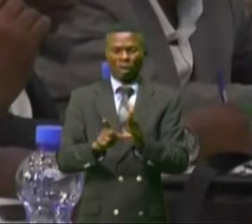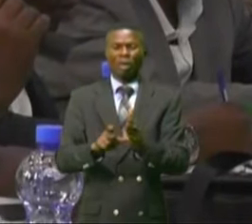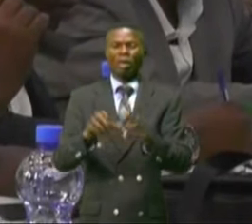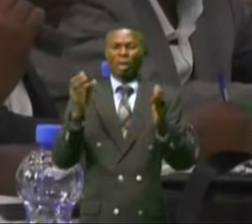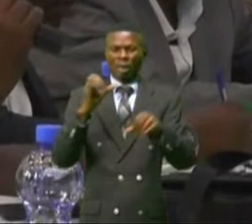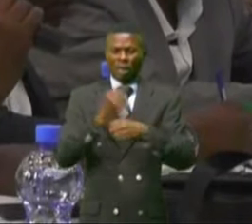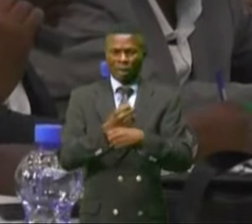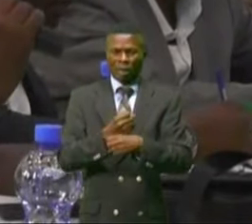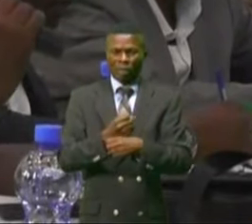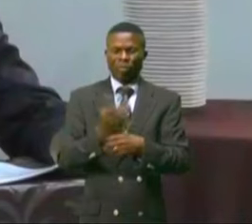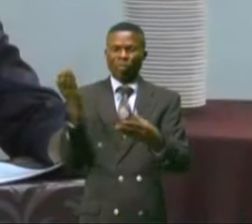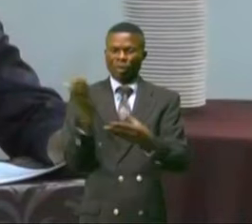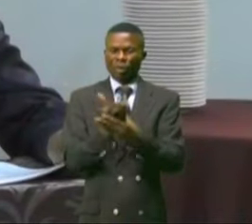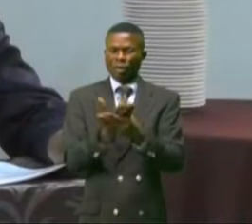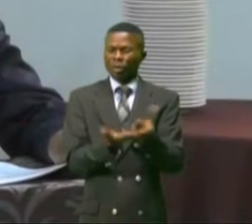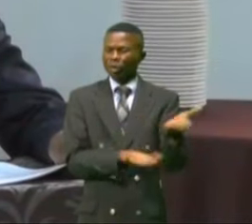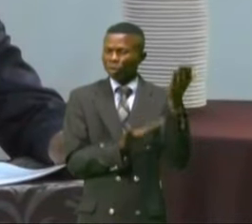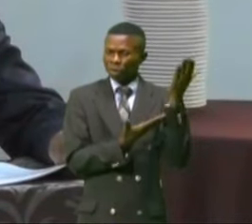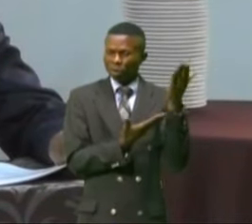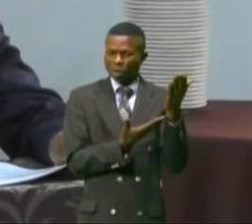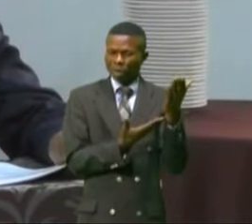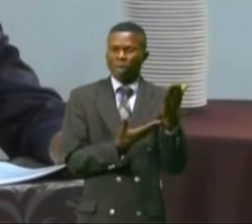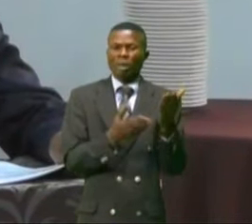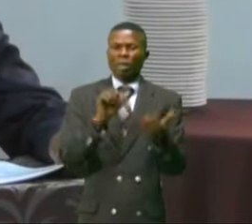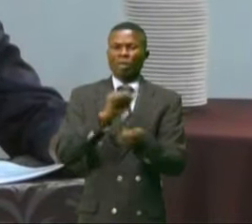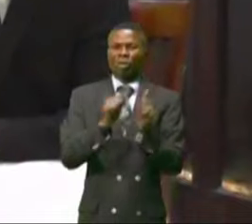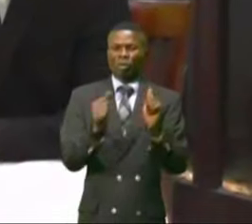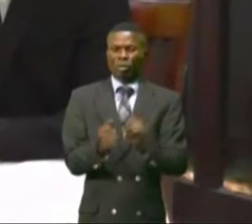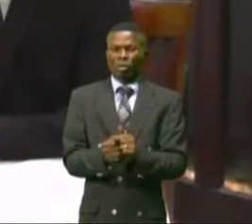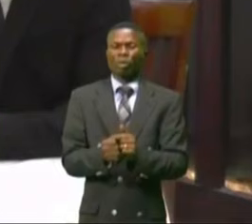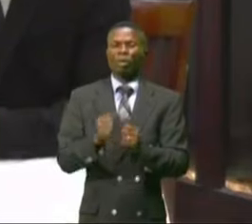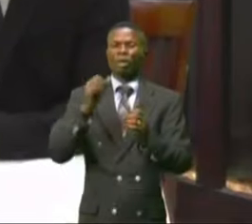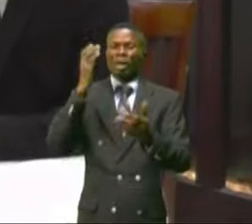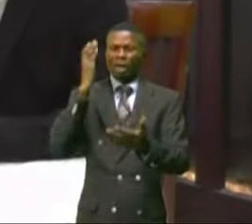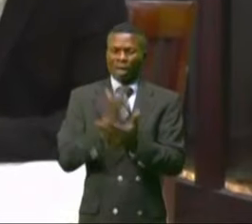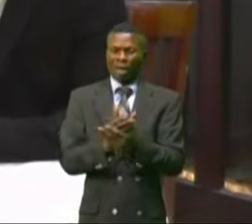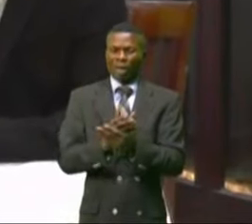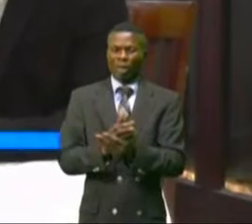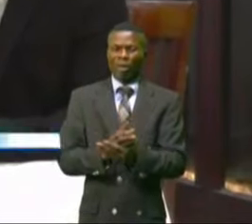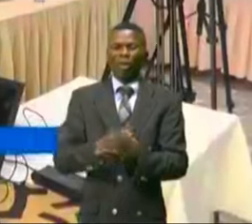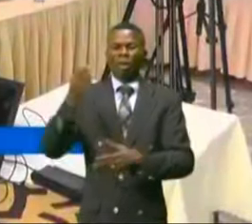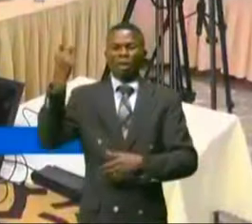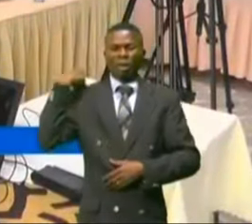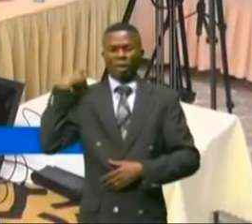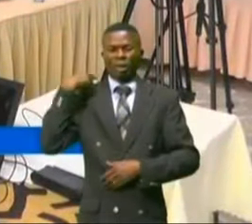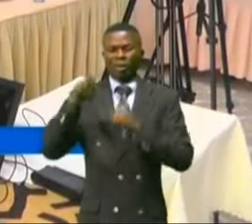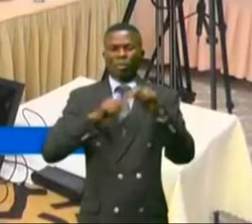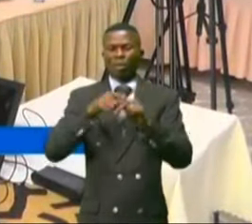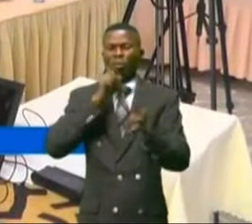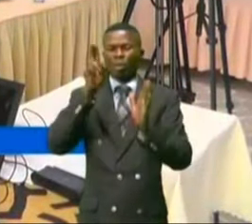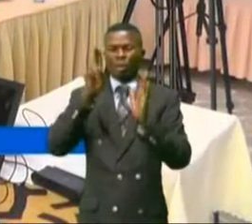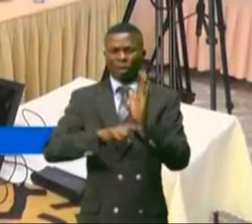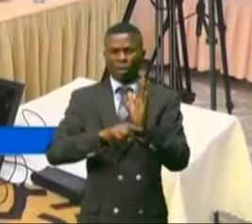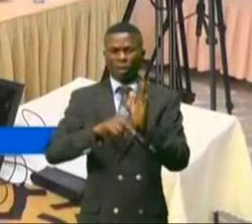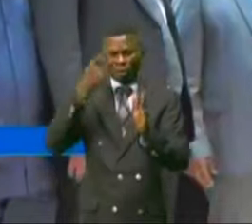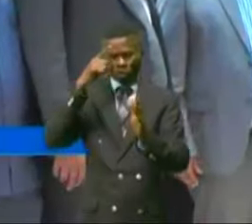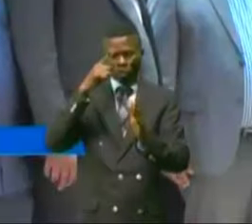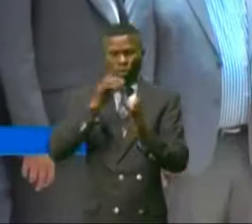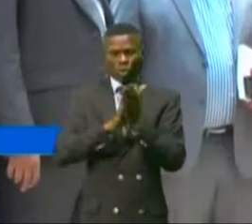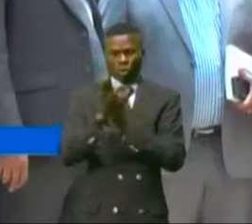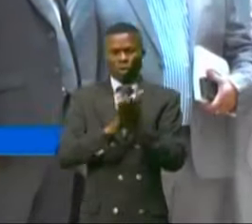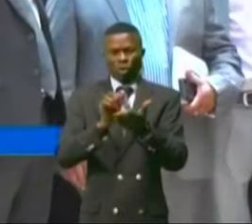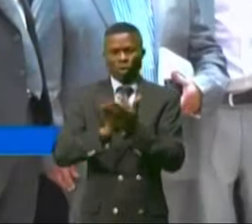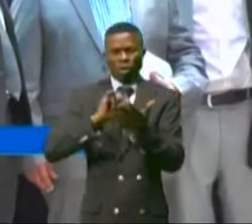temps l'argumentaire pour un plaidoyer qui va éclairer les députés nationaux au Parlement pour légiférer